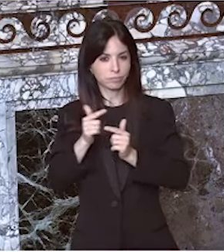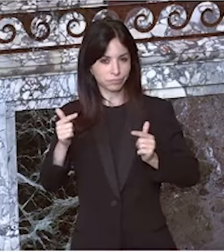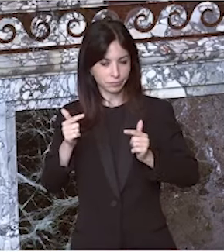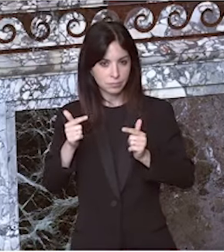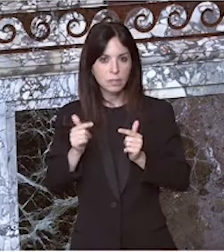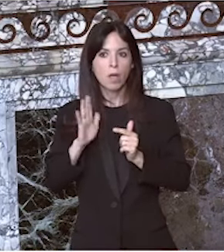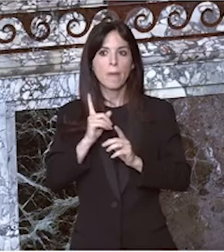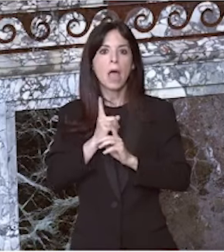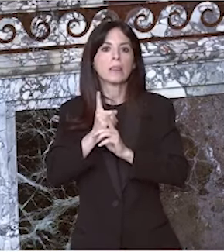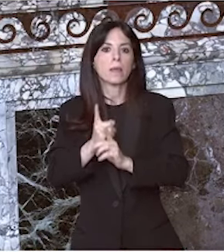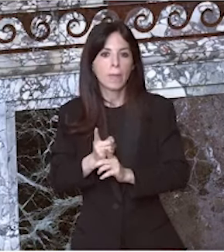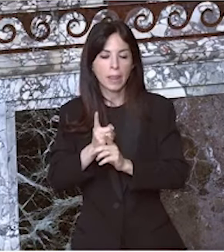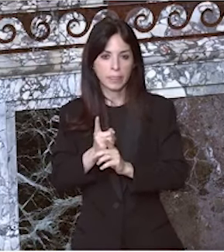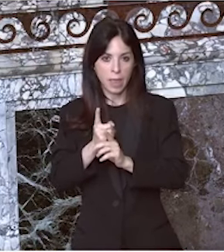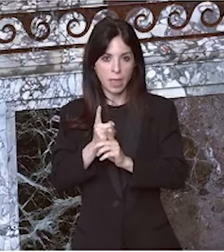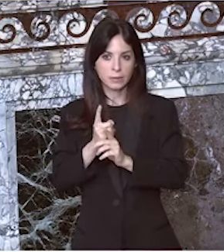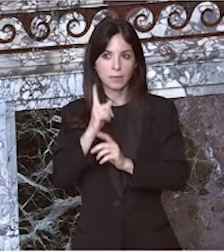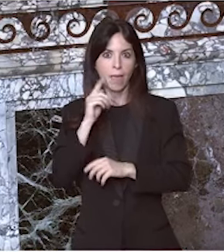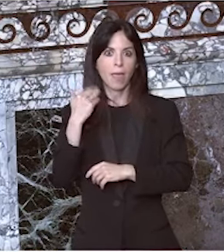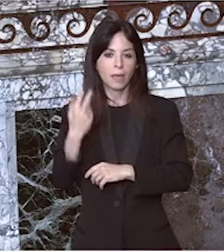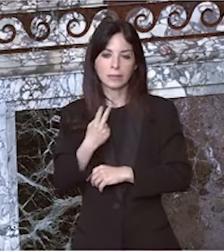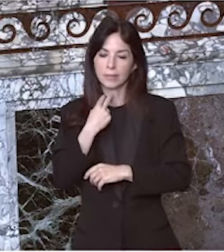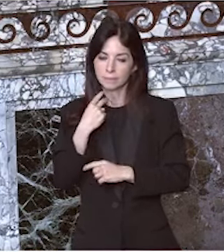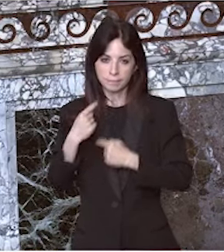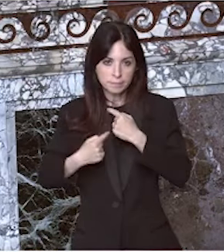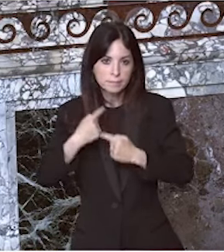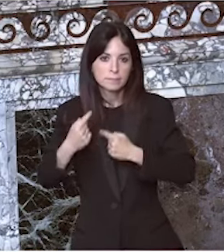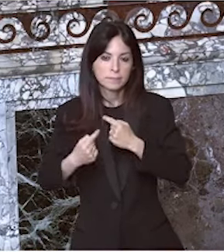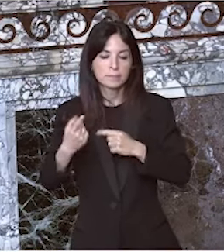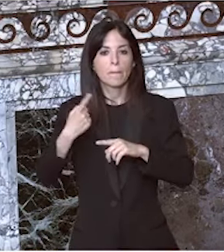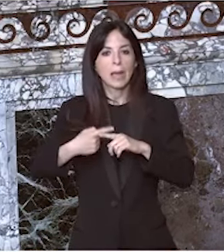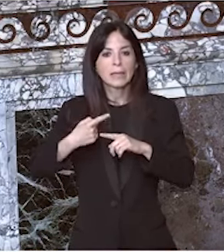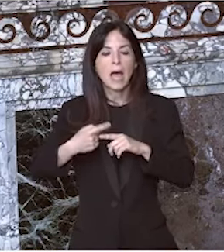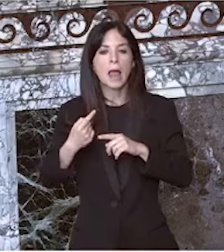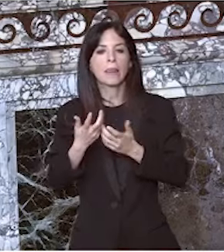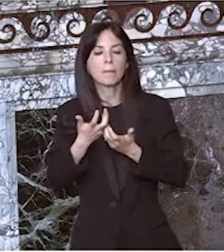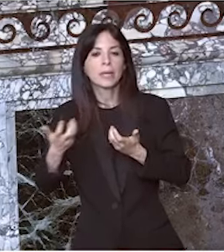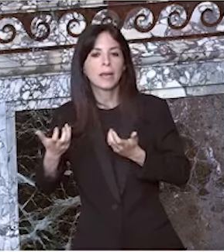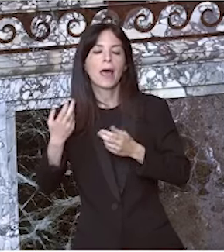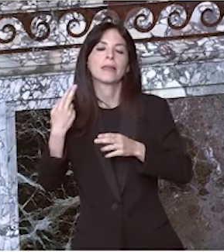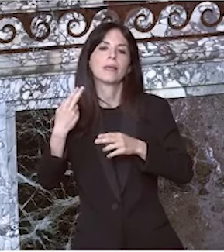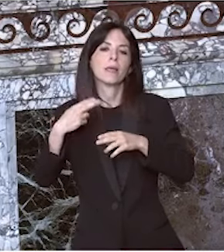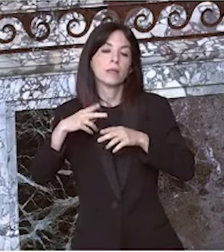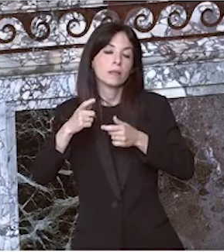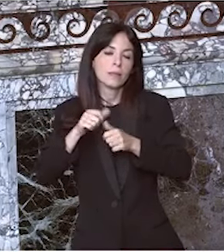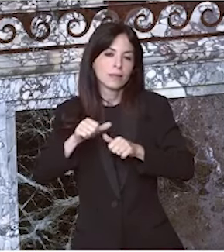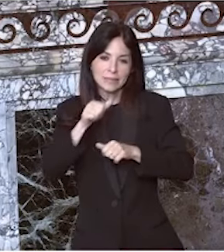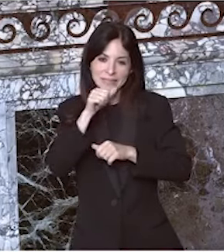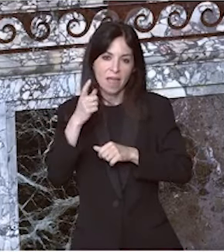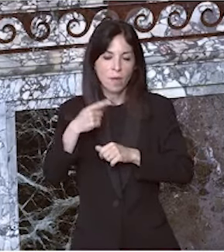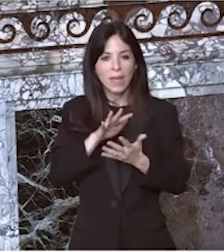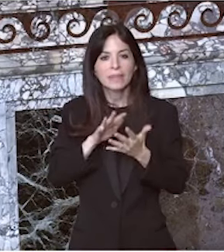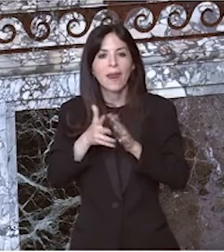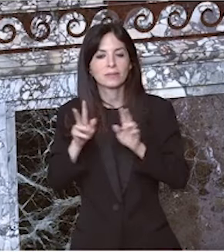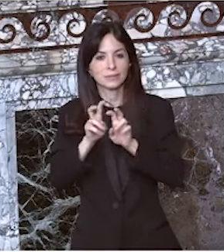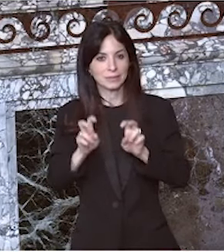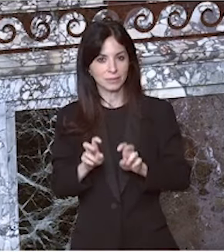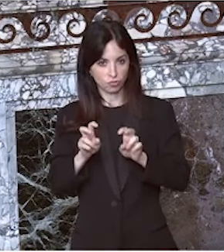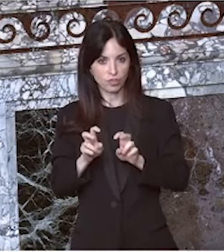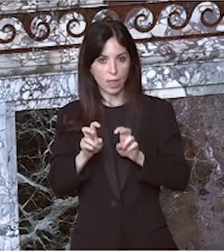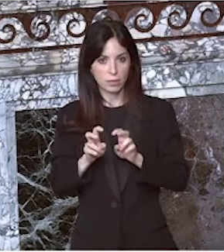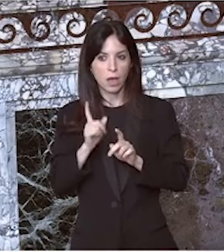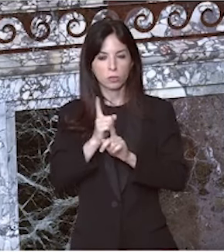dalla dipendenza dai fornitori esteri di metalli e minerali necessari per la transizione energetica. Dobbiamo stabilire